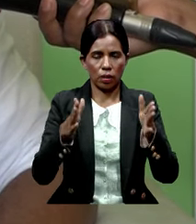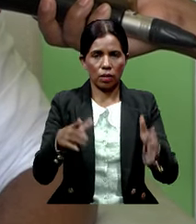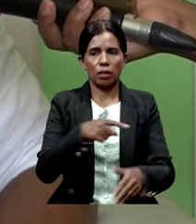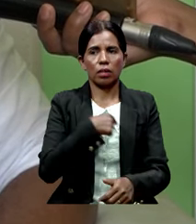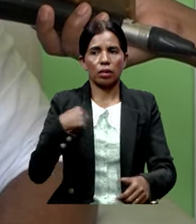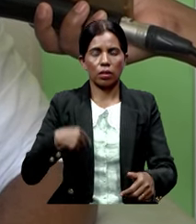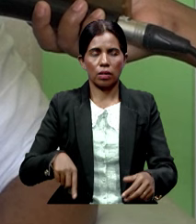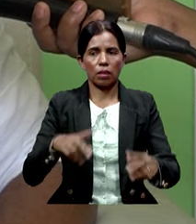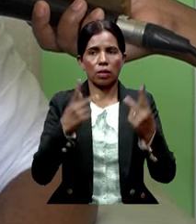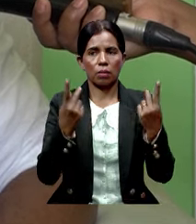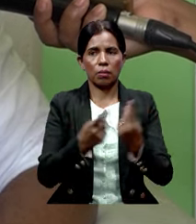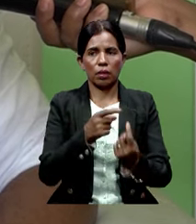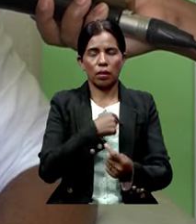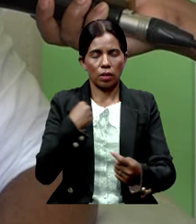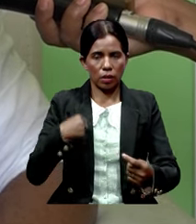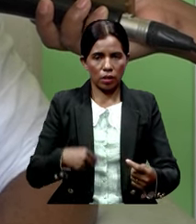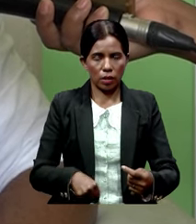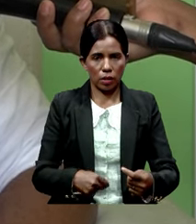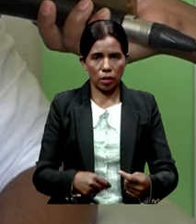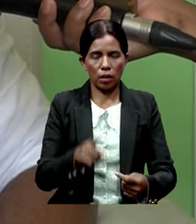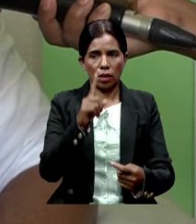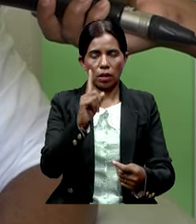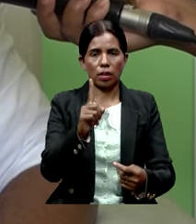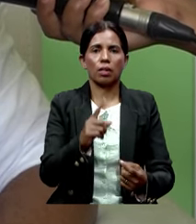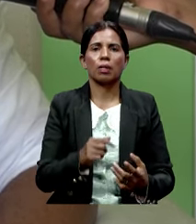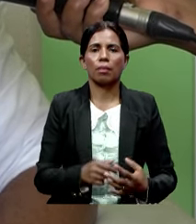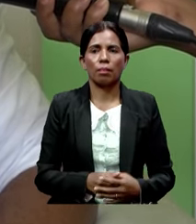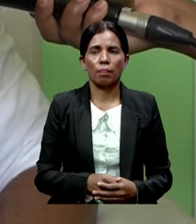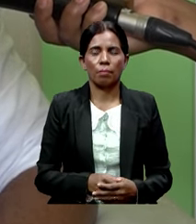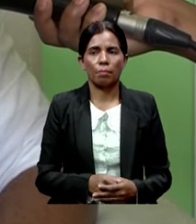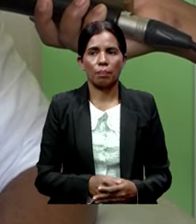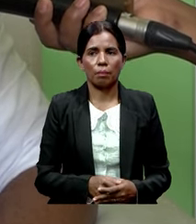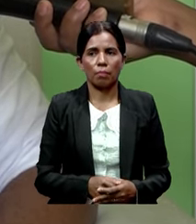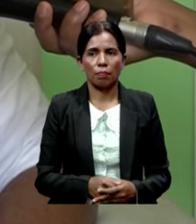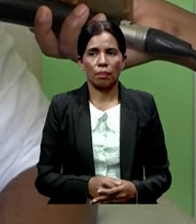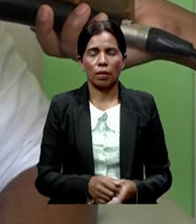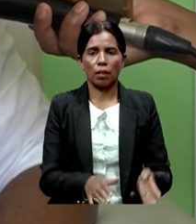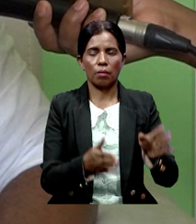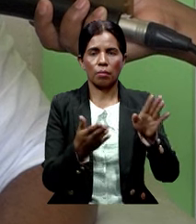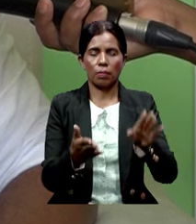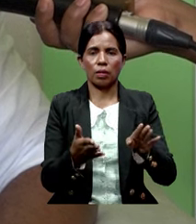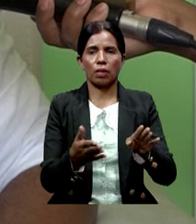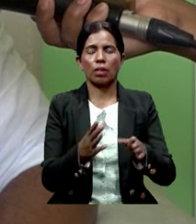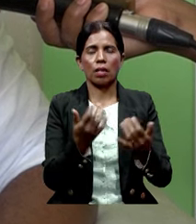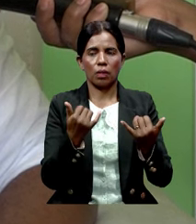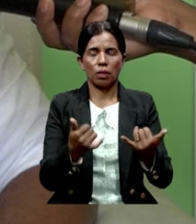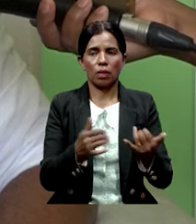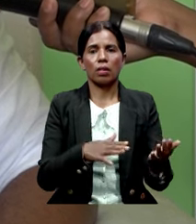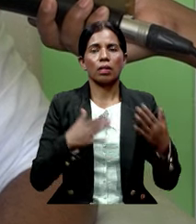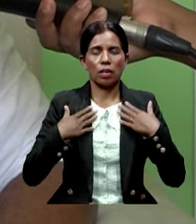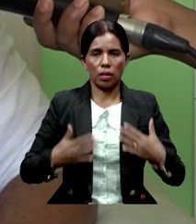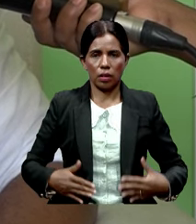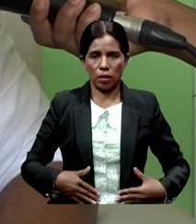a companhia chinesa neve maka ida peki mate e agora nia mate isine